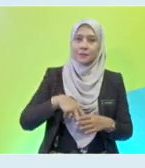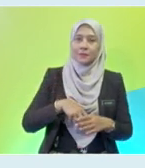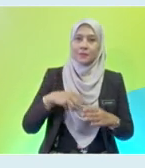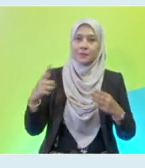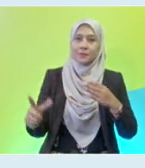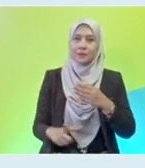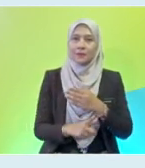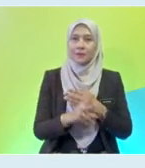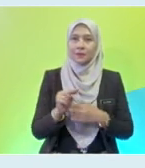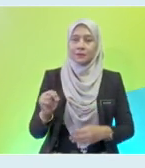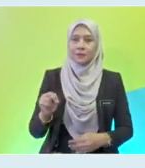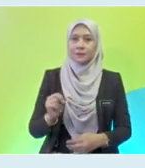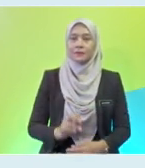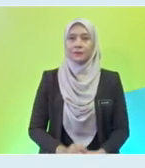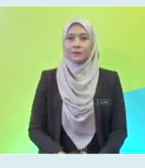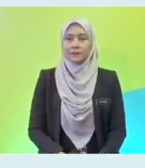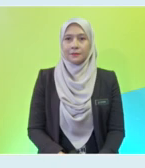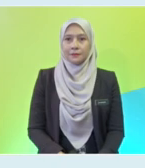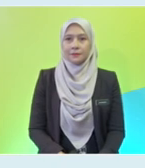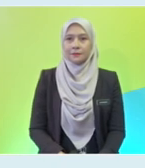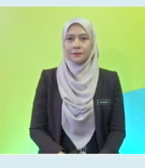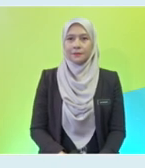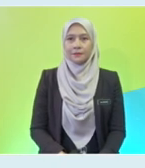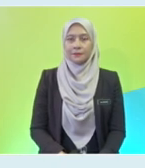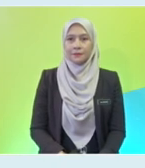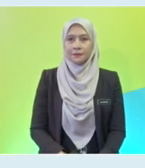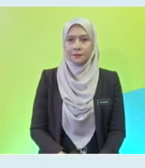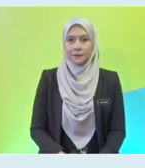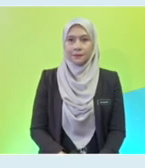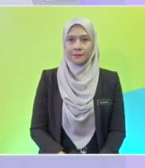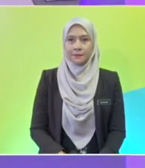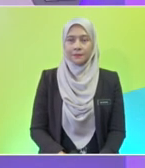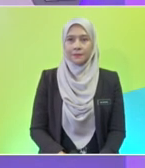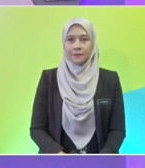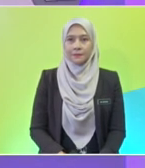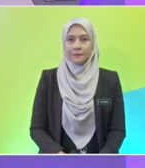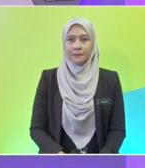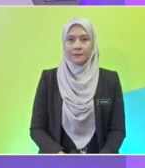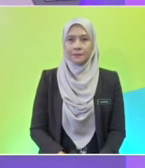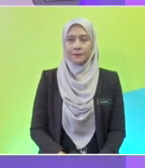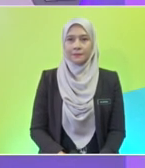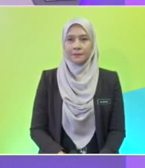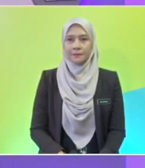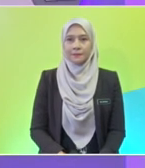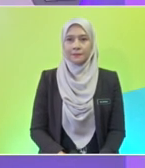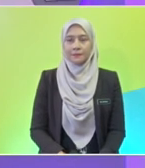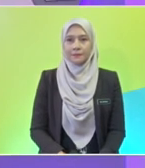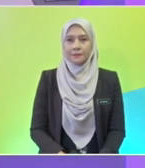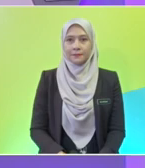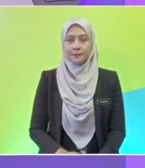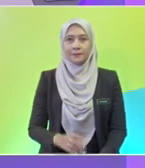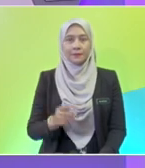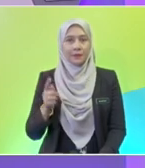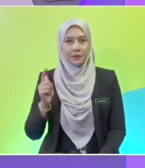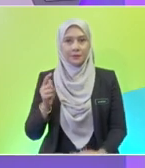ion hidroksida itu bagi larutan Al jadi nampaknya tadi